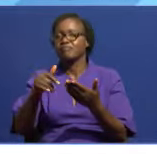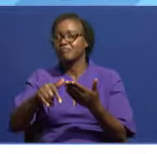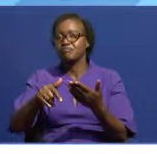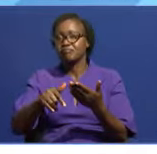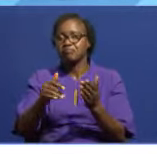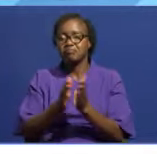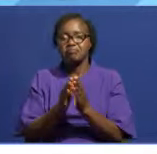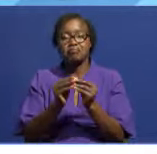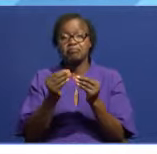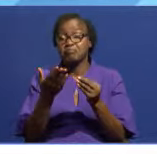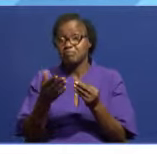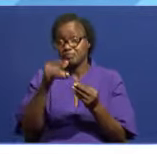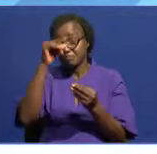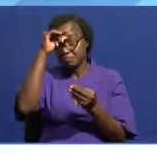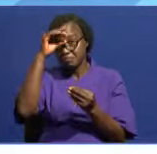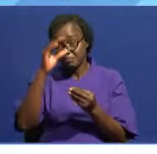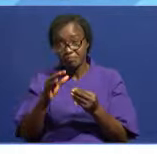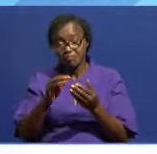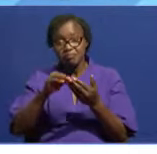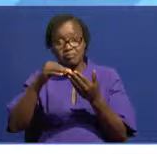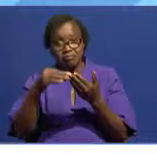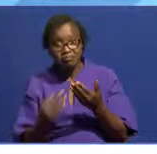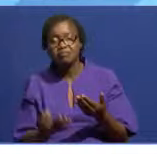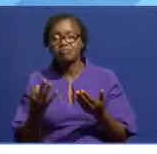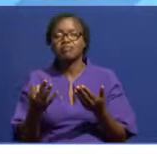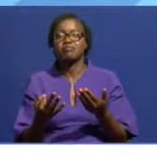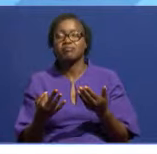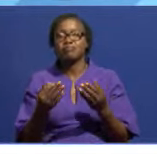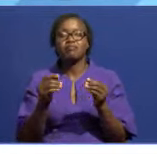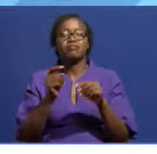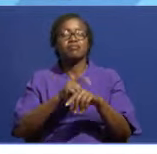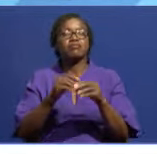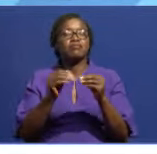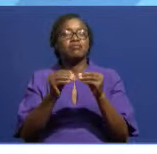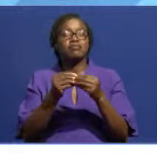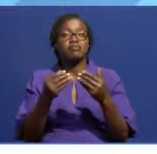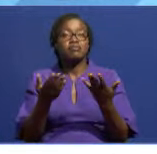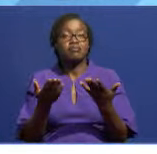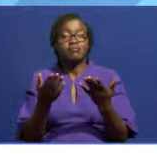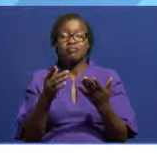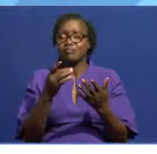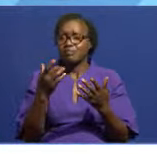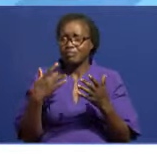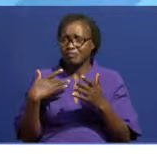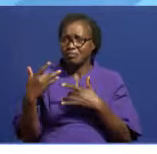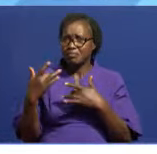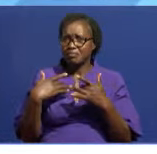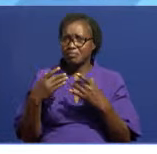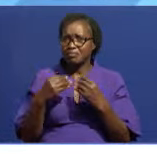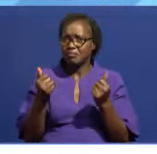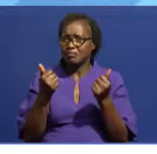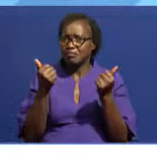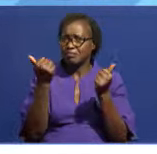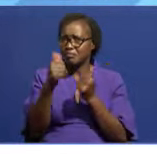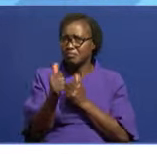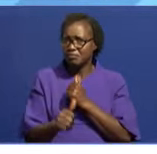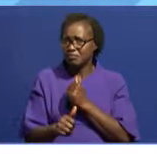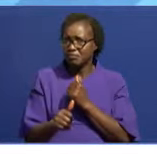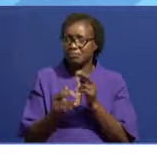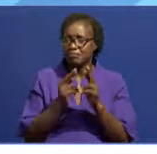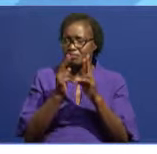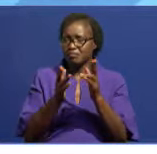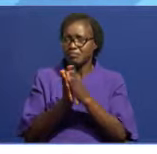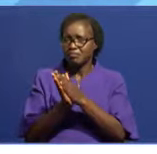la magavana ulipotibuka. Wakati wa kikao hicho, matabibu hao walisema masuala yaliyobuliwa hayajashughulikiwa, na jinsi Kasichana